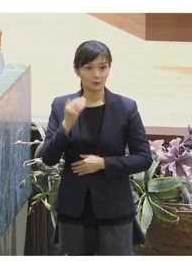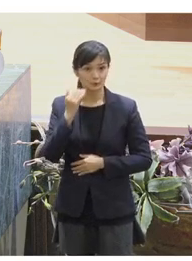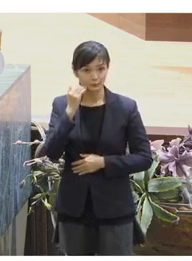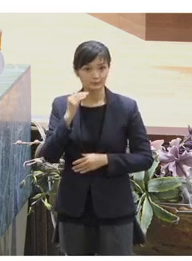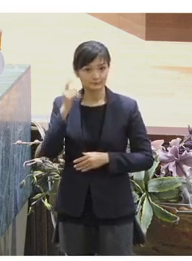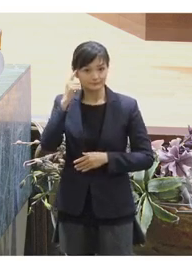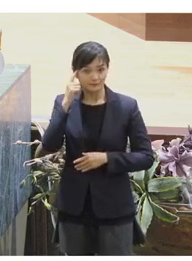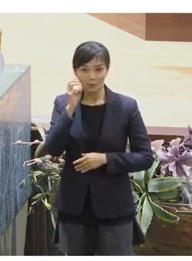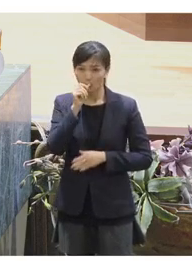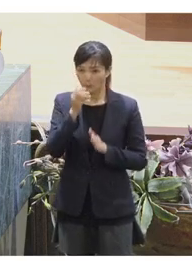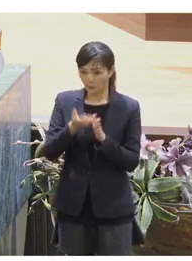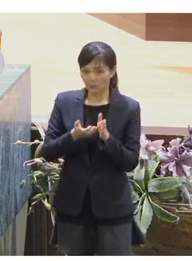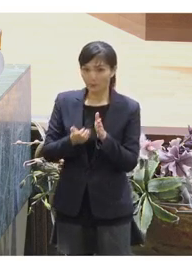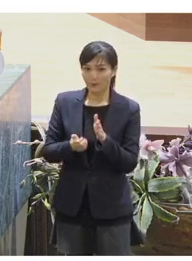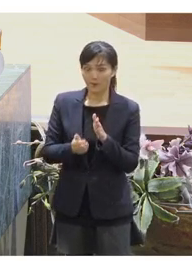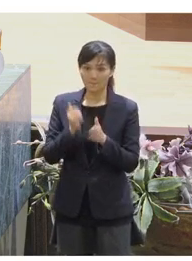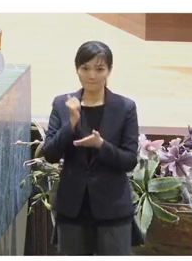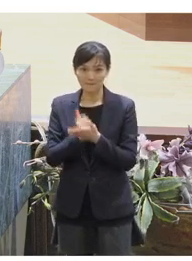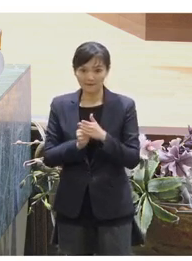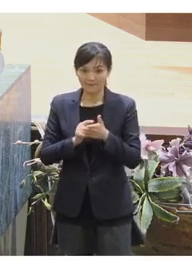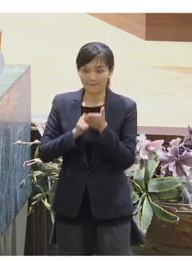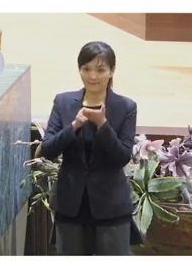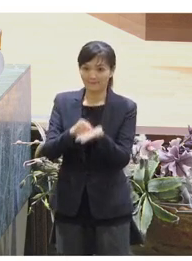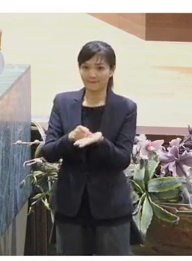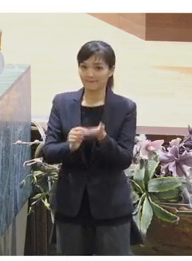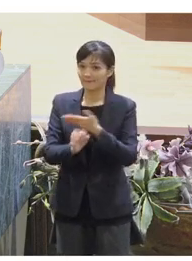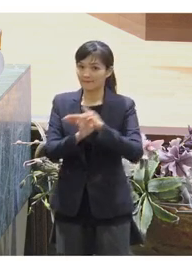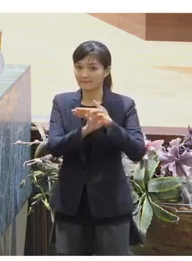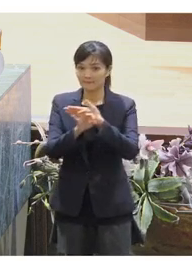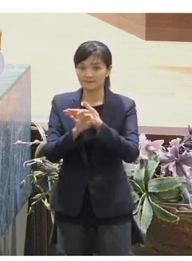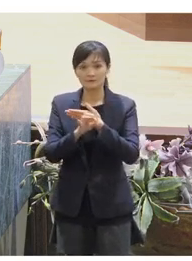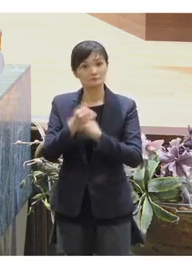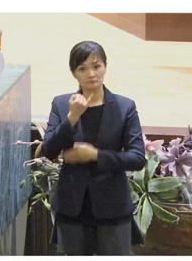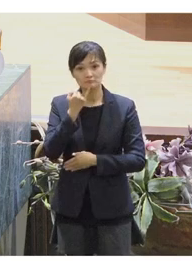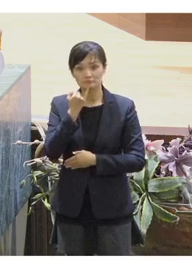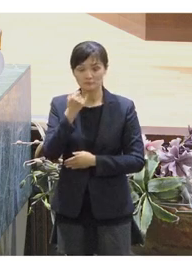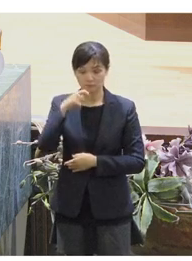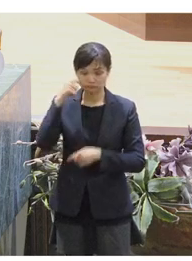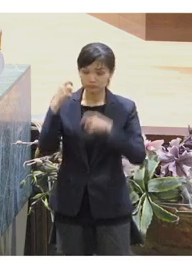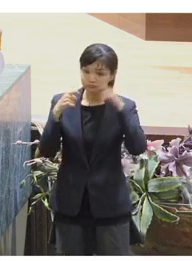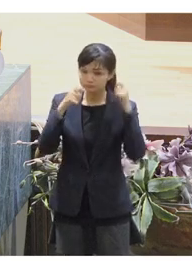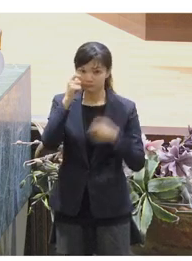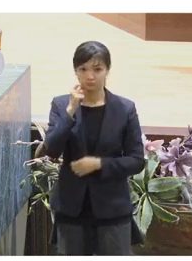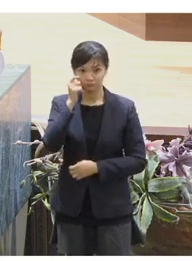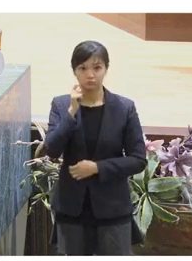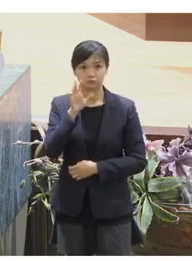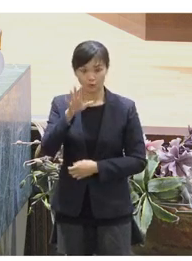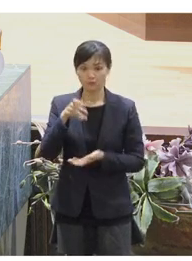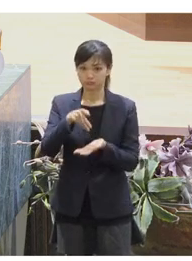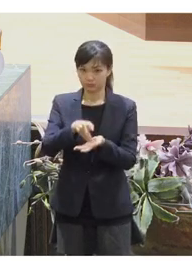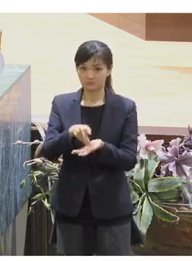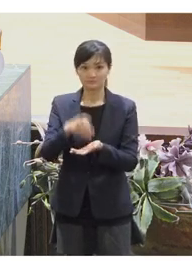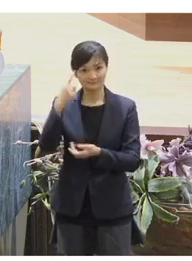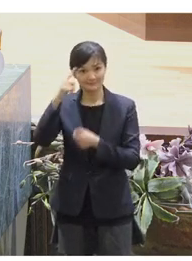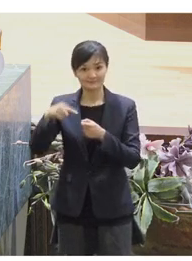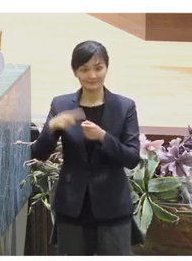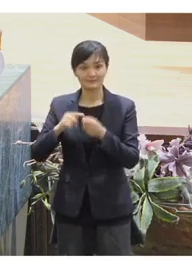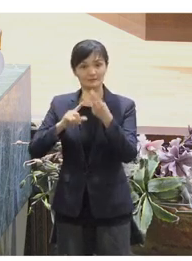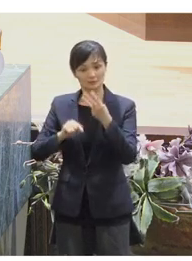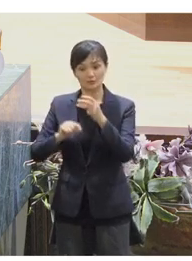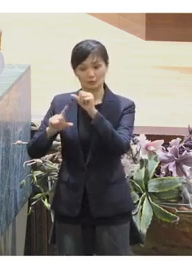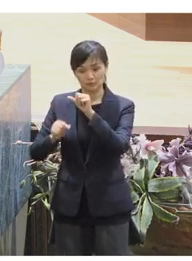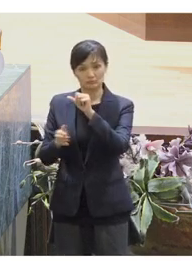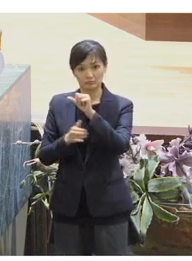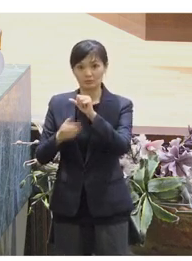要抢先体验看看期待证，或者是你对当赏金猎人有兴趣，那来报名，那明年可能三月五月左